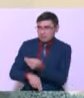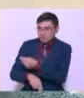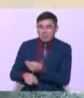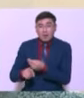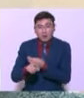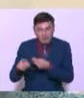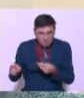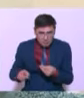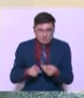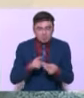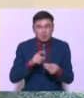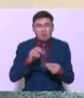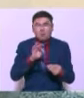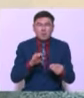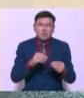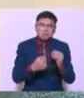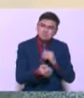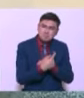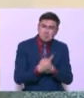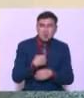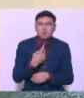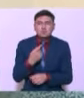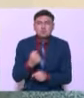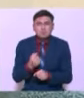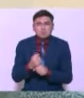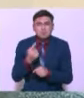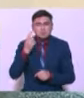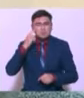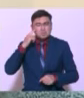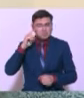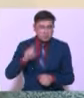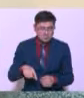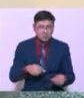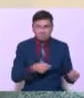правила, задачи, миссию